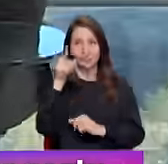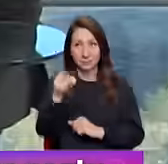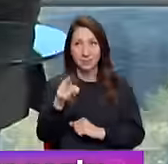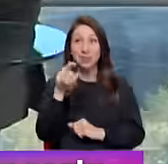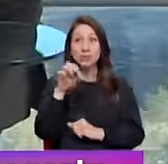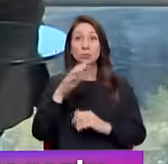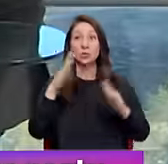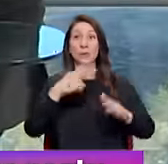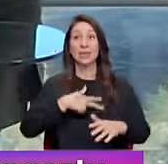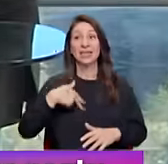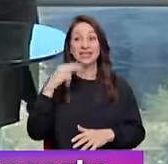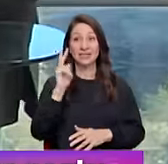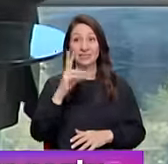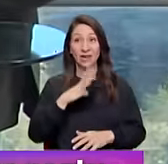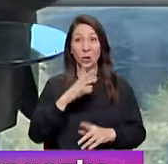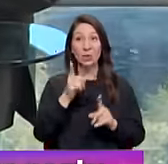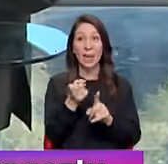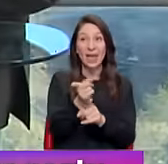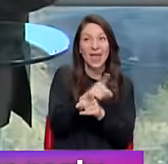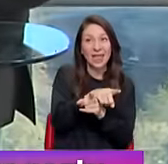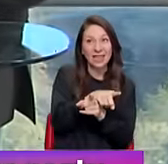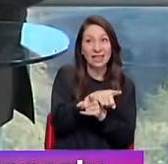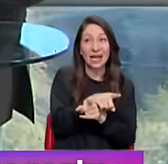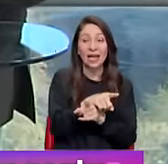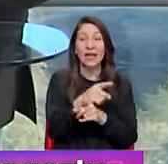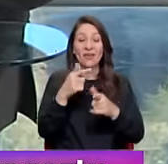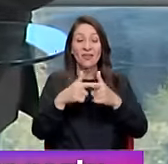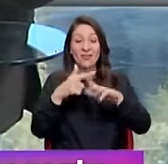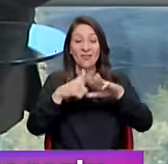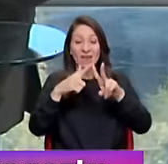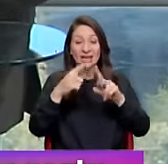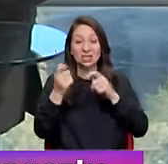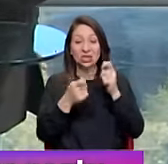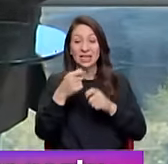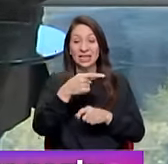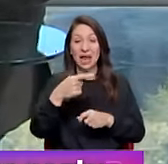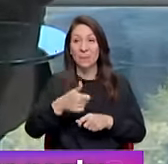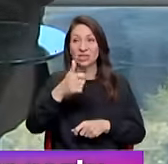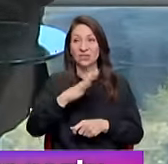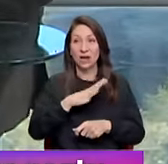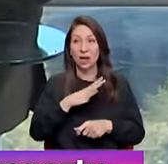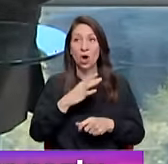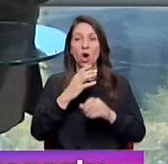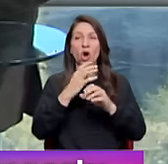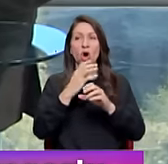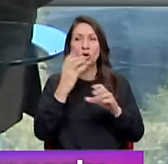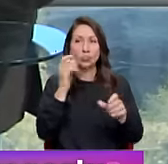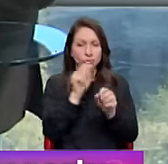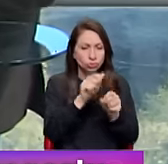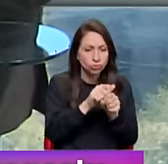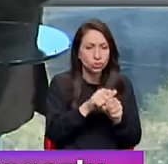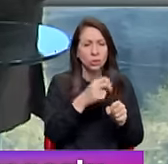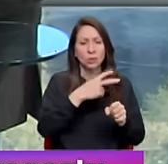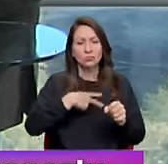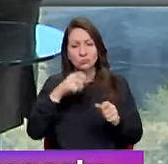Şimdi Büyükşehir Belediyesi var. Onun hemen yan tarafında Fen İşleri Daire Başkanlığı vardı. Otobüsler tamir edilirdi,